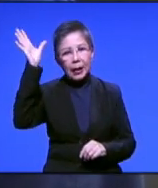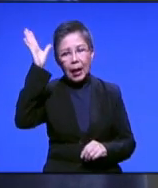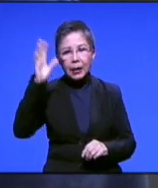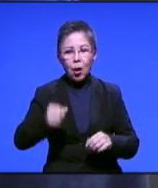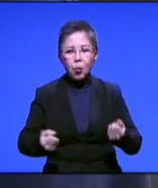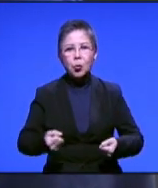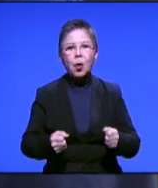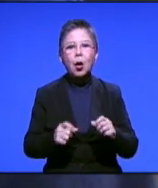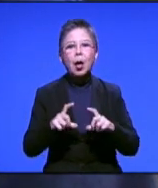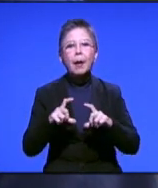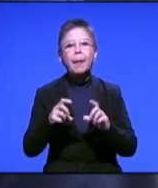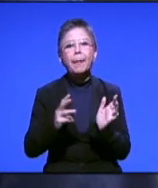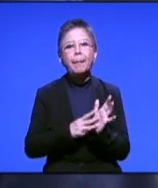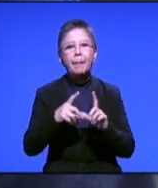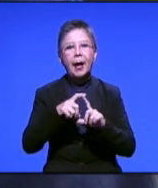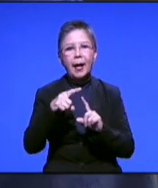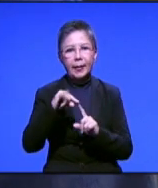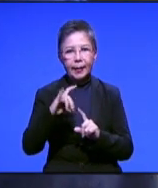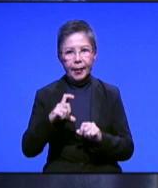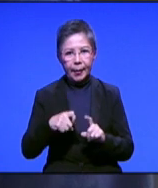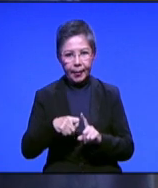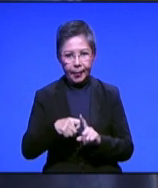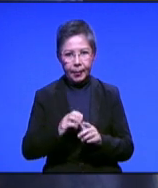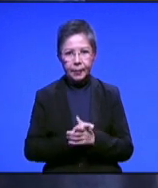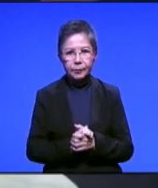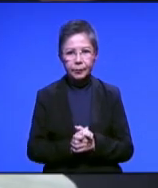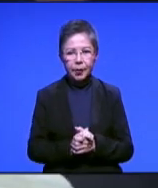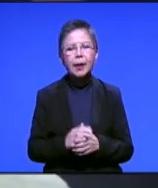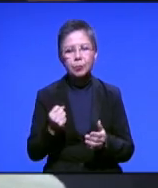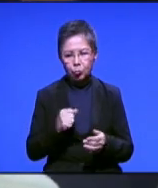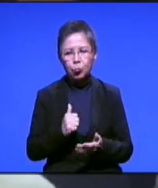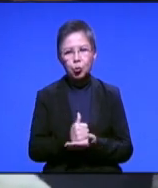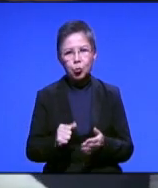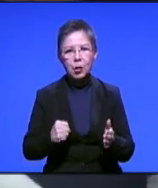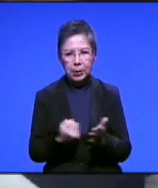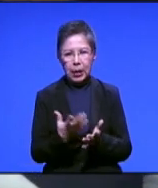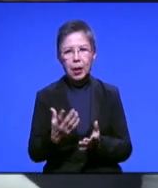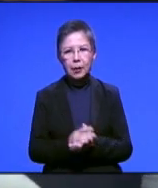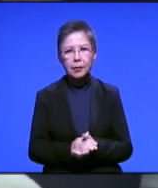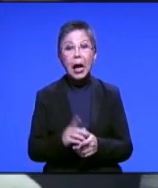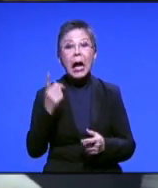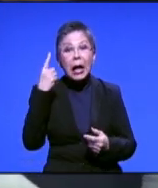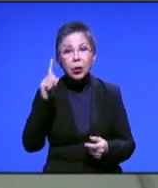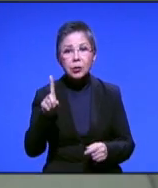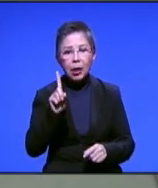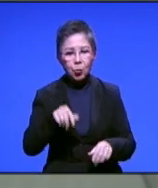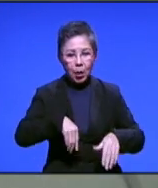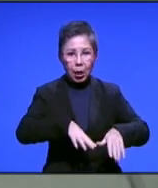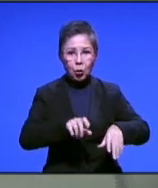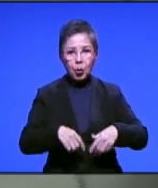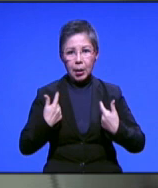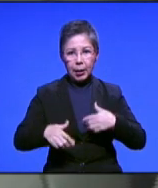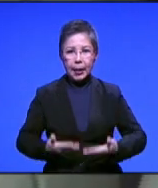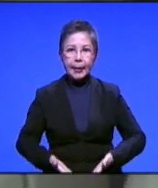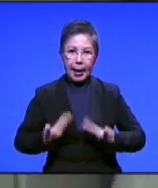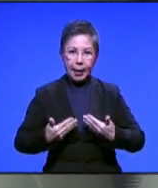hanya tidak terbiasa mengemudikan mobil metik. Di sini murni kecelakaan. Akibat kecelakaan, seorang anggota mengalami luka